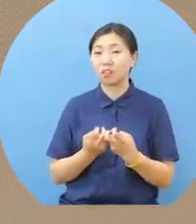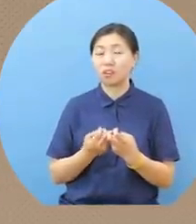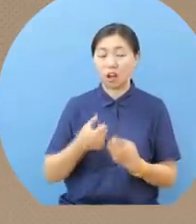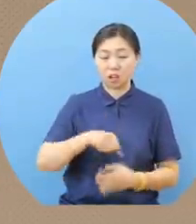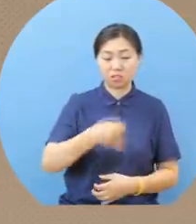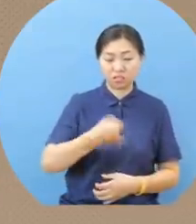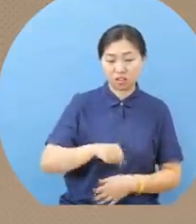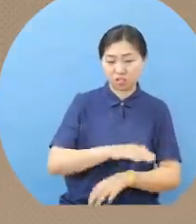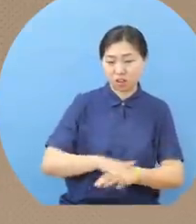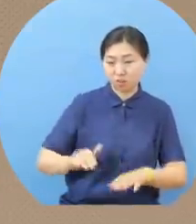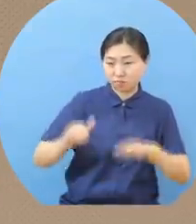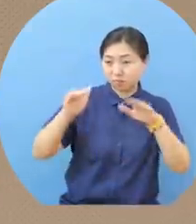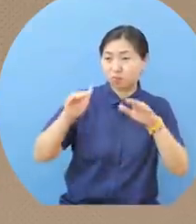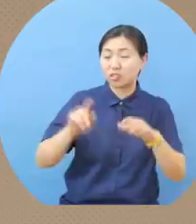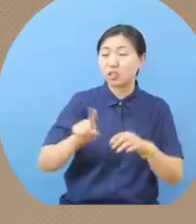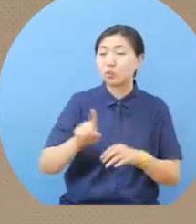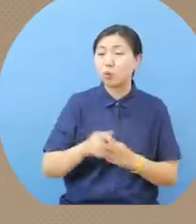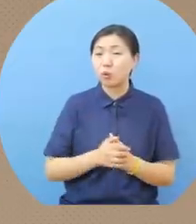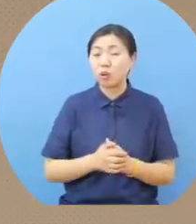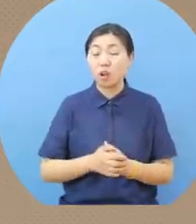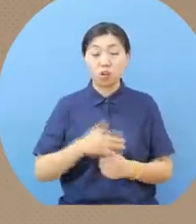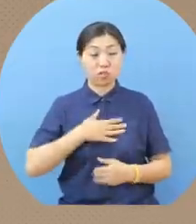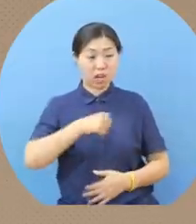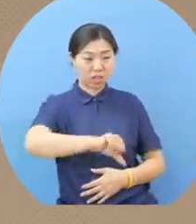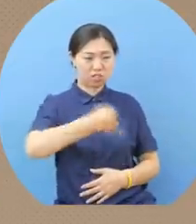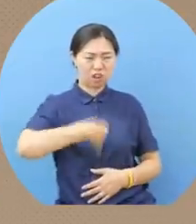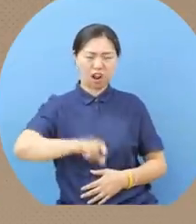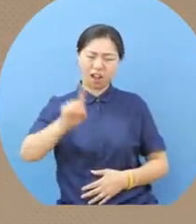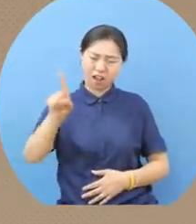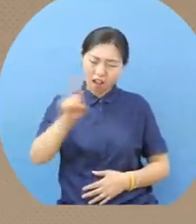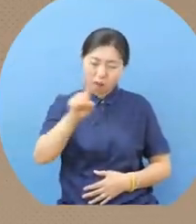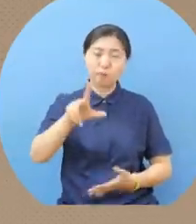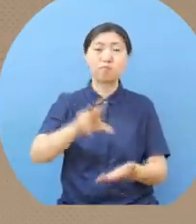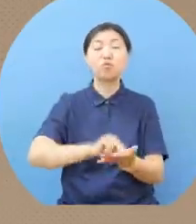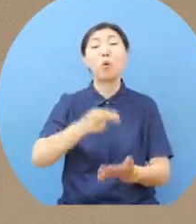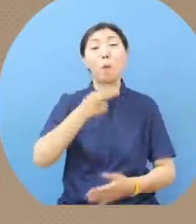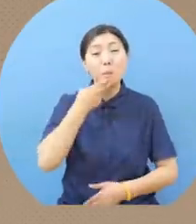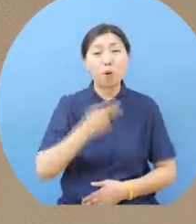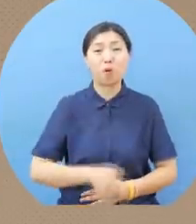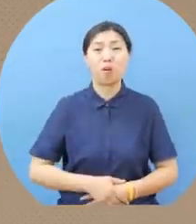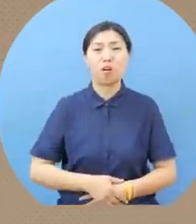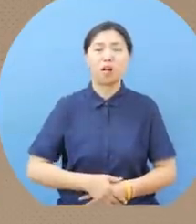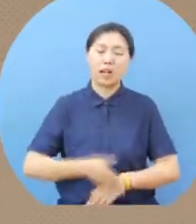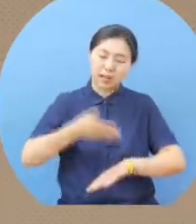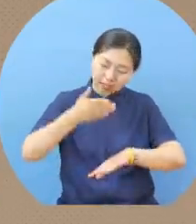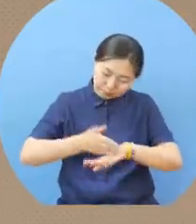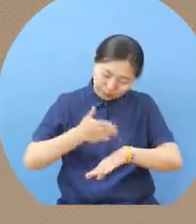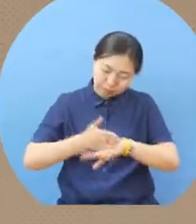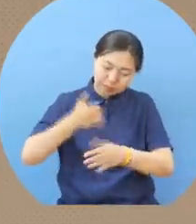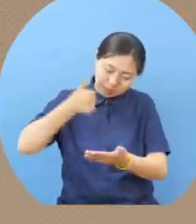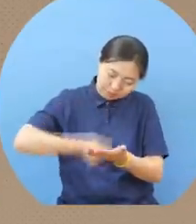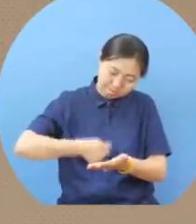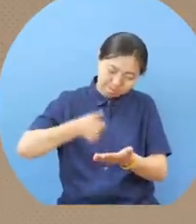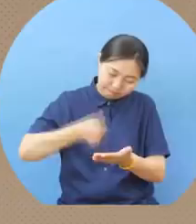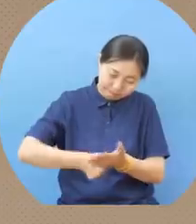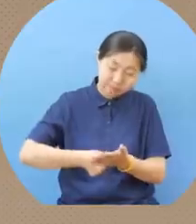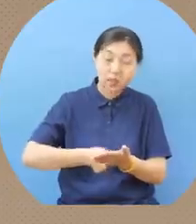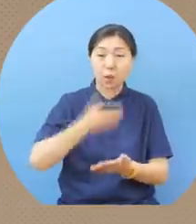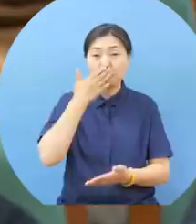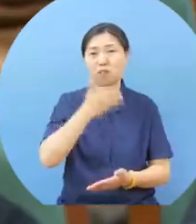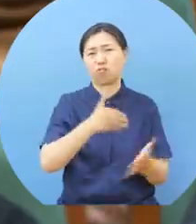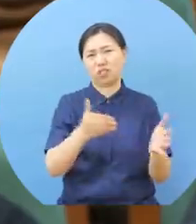제아 이런가 우리 아이들은 우리 아이는 아무 문제도 없습니다 어 감사합니다 이렇게 기도하고